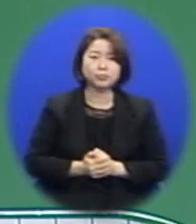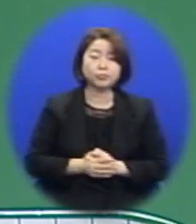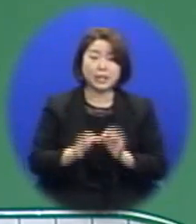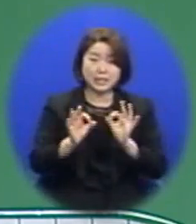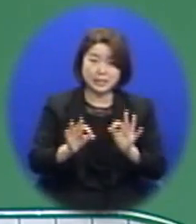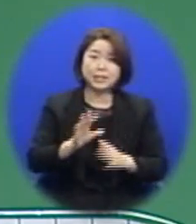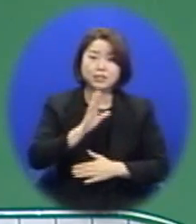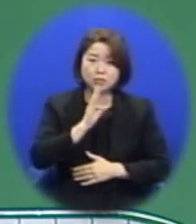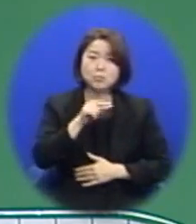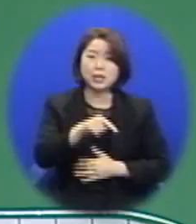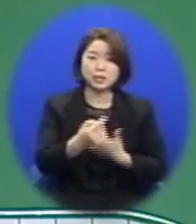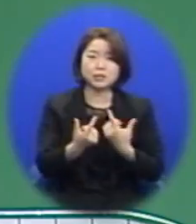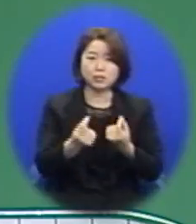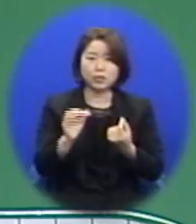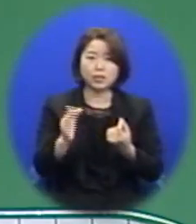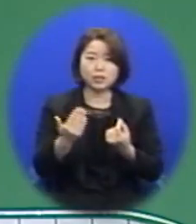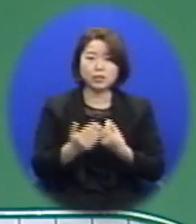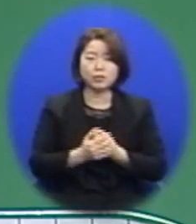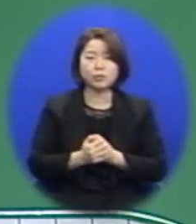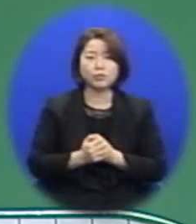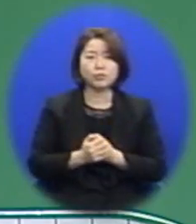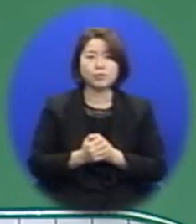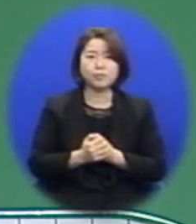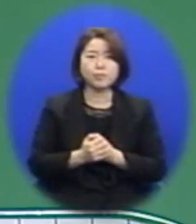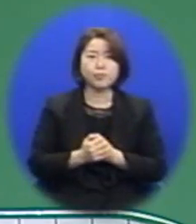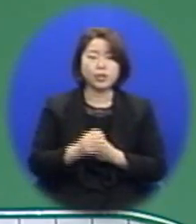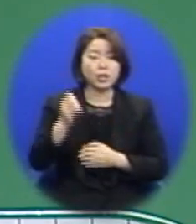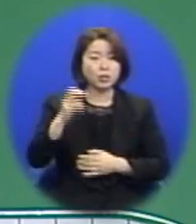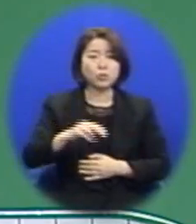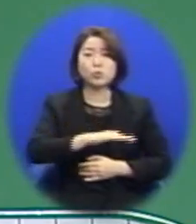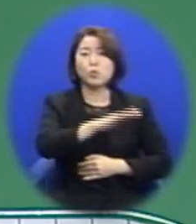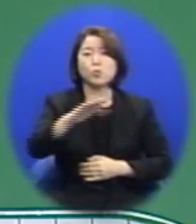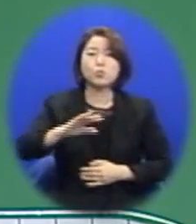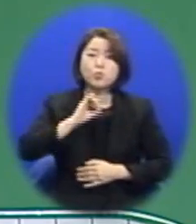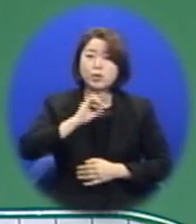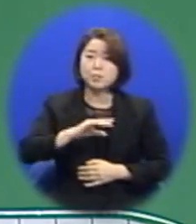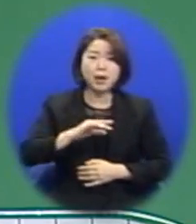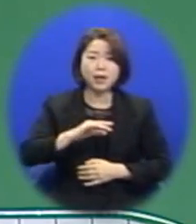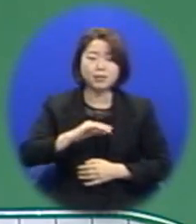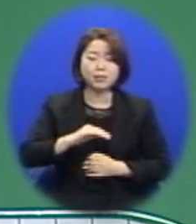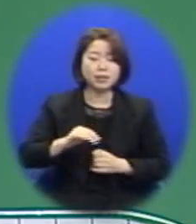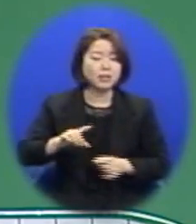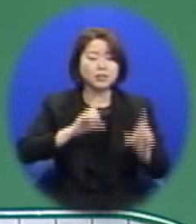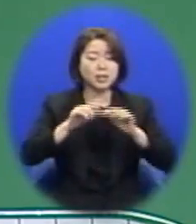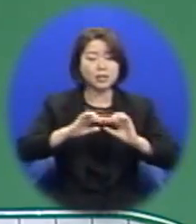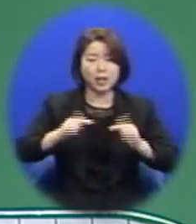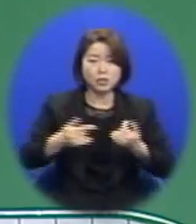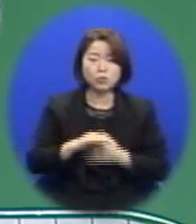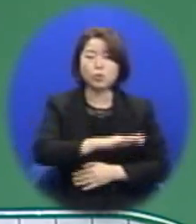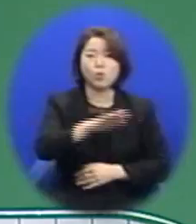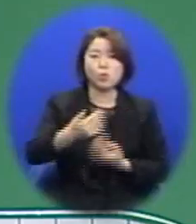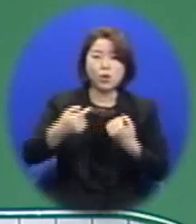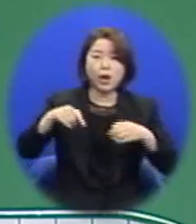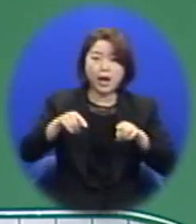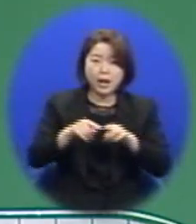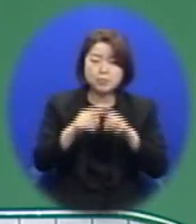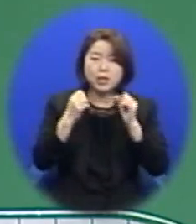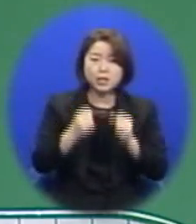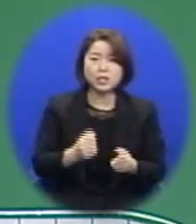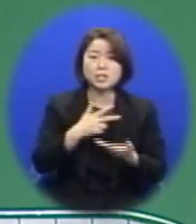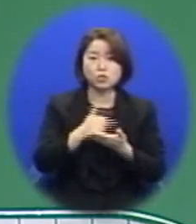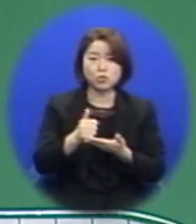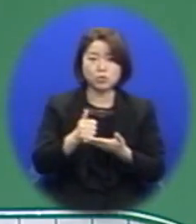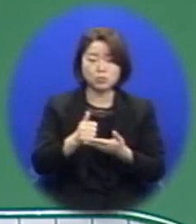이제는 정말 그렇게 해야 합니다. 그리고 우리만 그렇게 하는 게 아니고 우리와 함께 계신 주님이 그렇게 역사하고